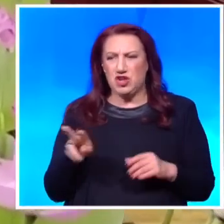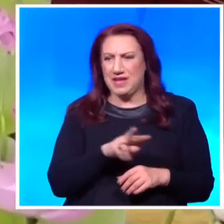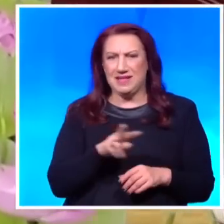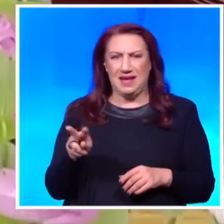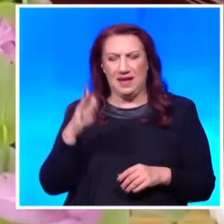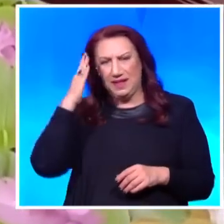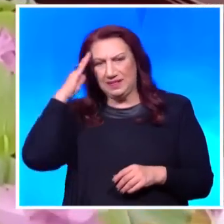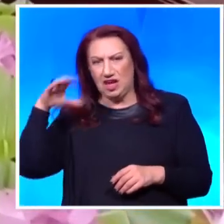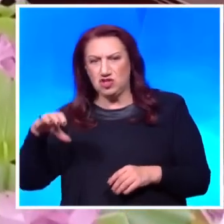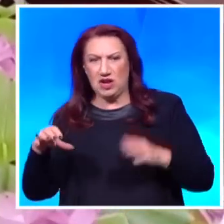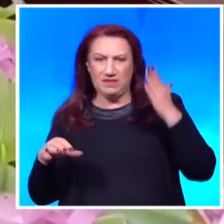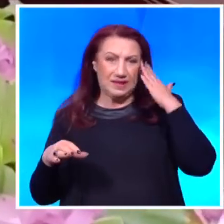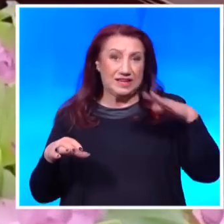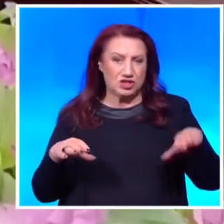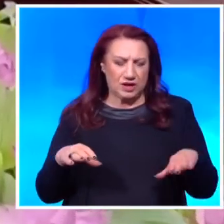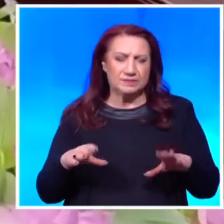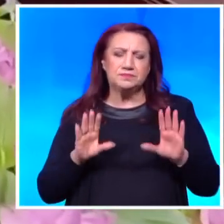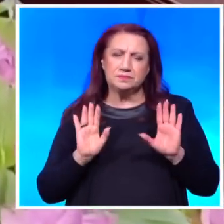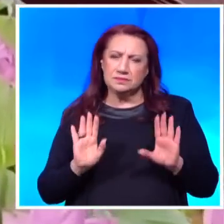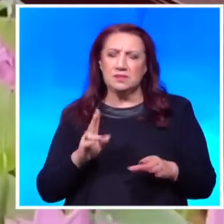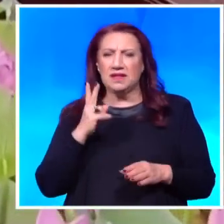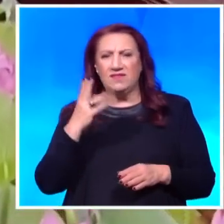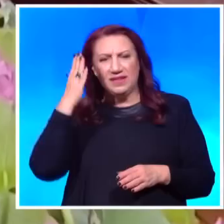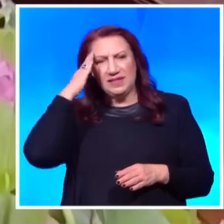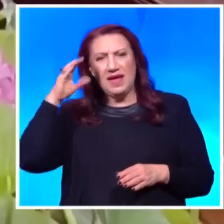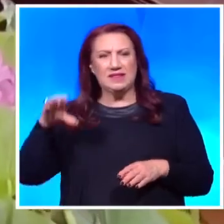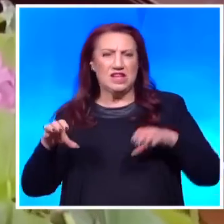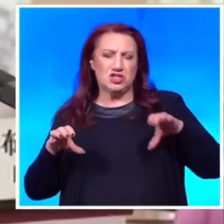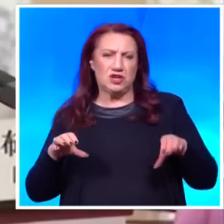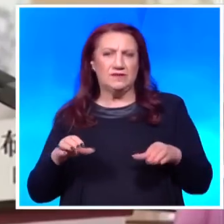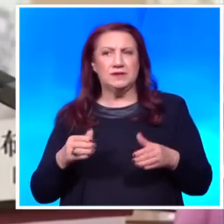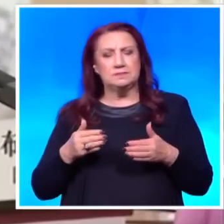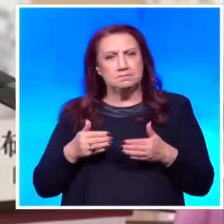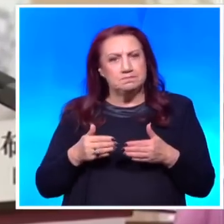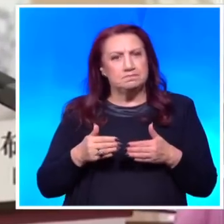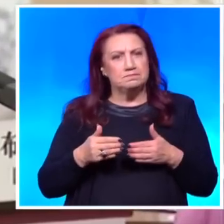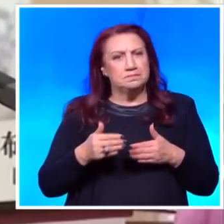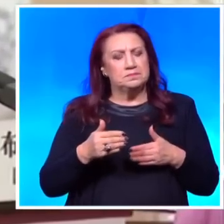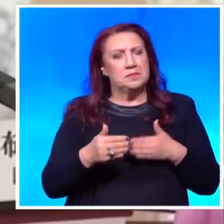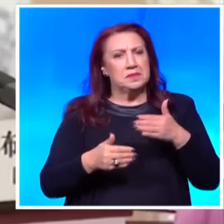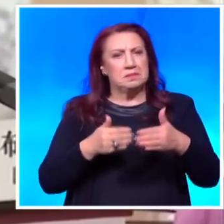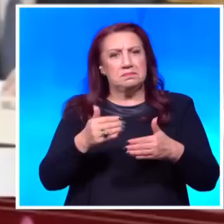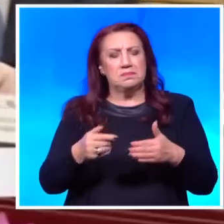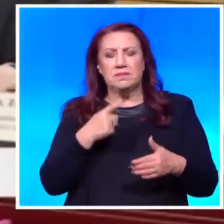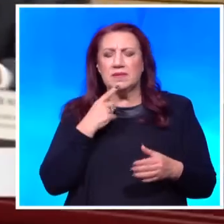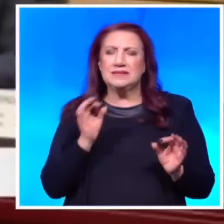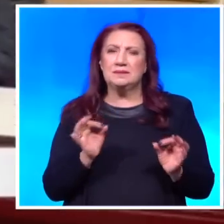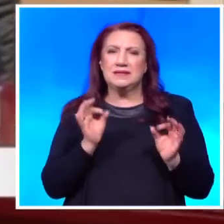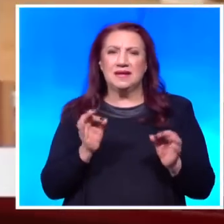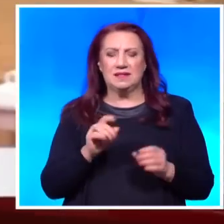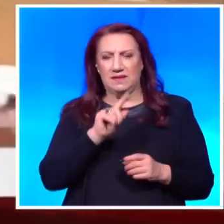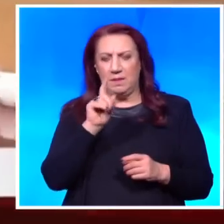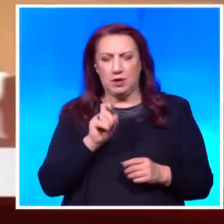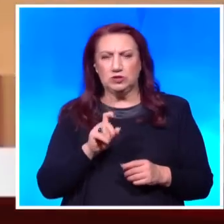постигнаха напредък и съгласие по някои специфични въпроси. Пекин се е ангажирал да не изпраща смъртоносна